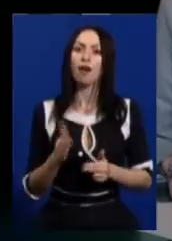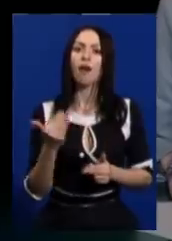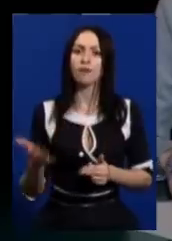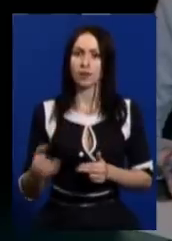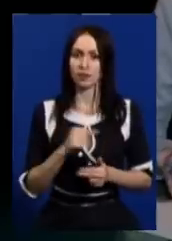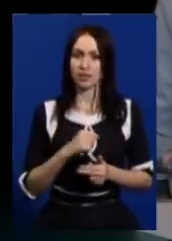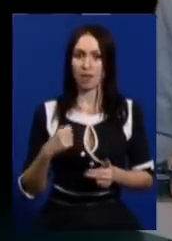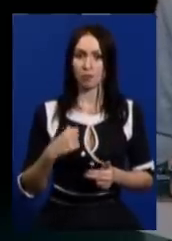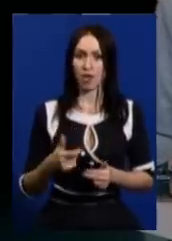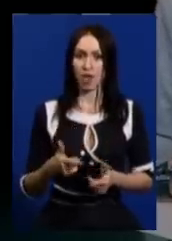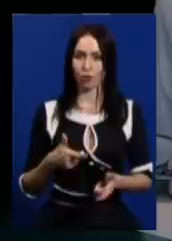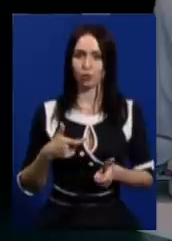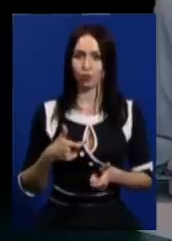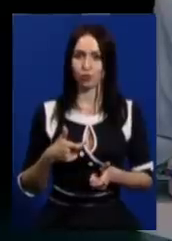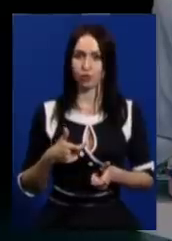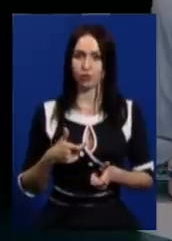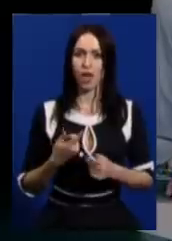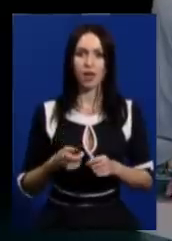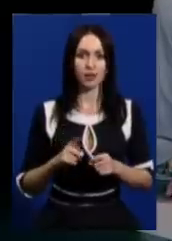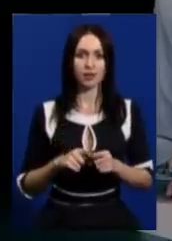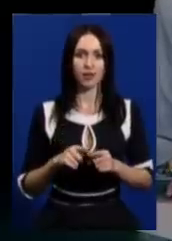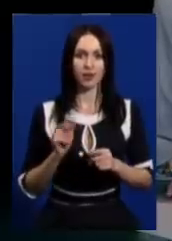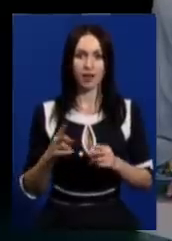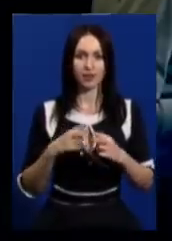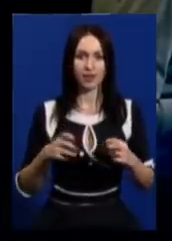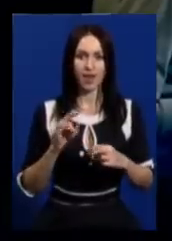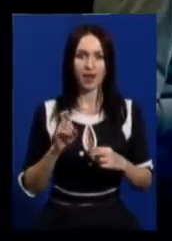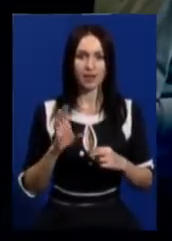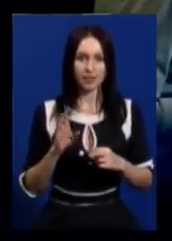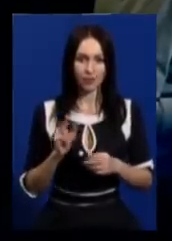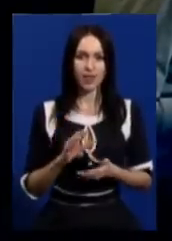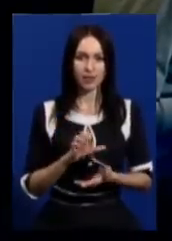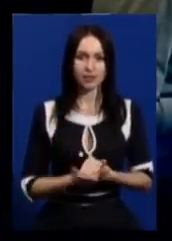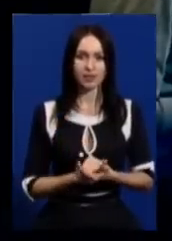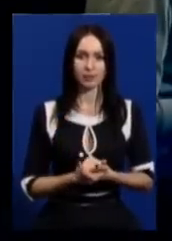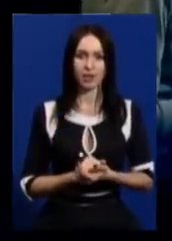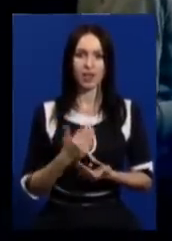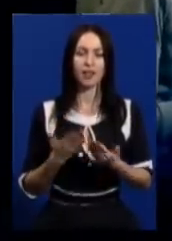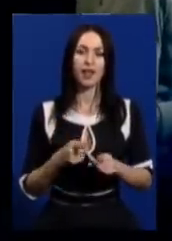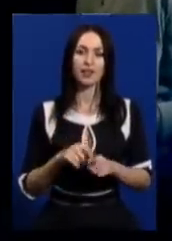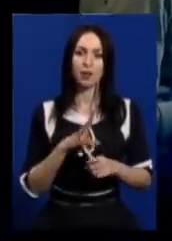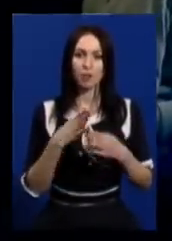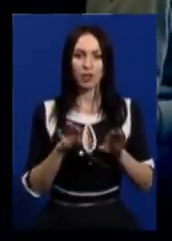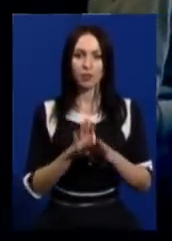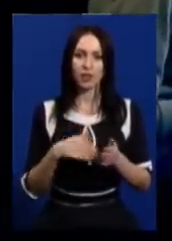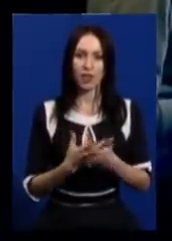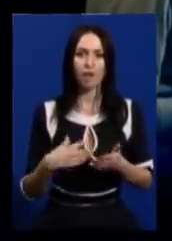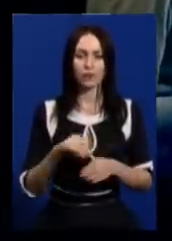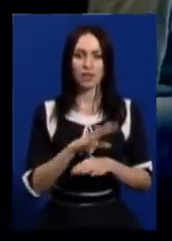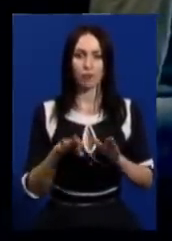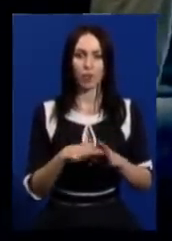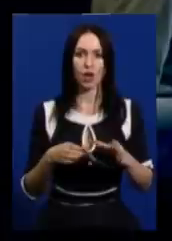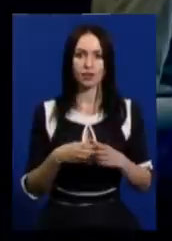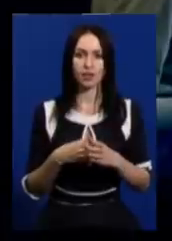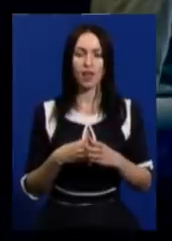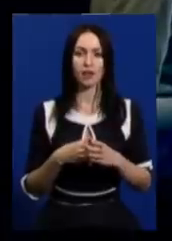самі зброю? Це розвідка так цим займалася? Чи це було типово для всіх підрозділів? Понимаете, ну